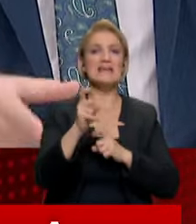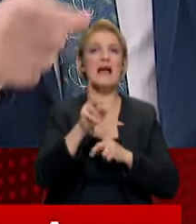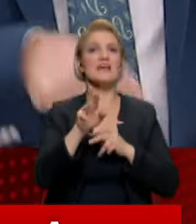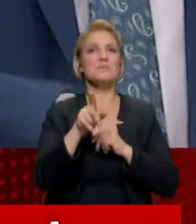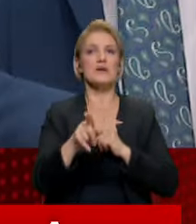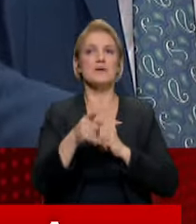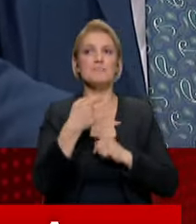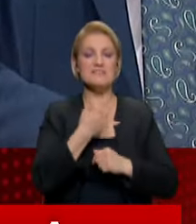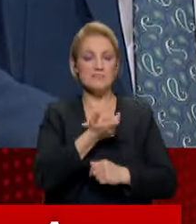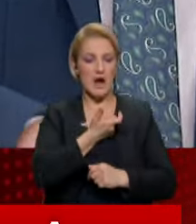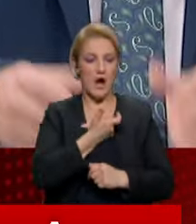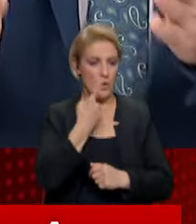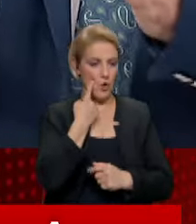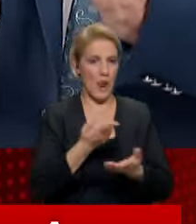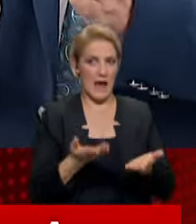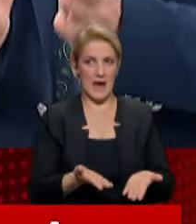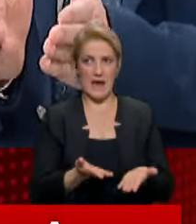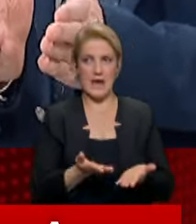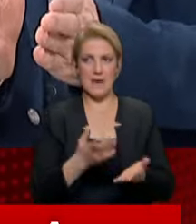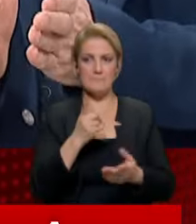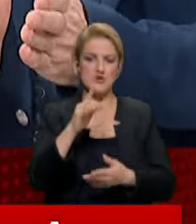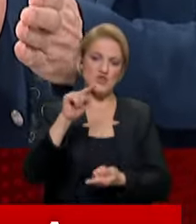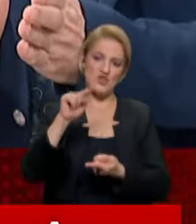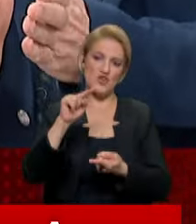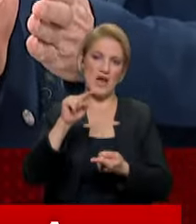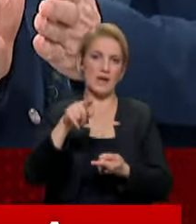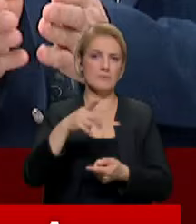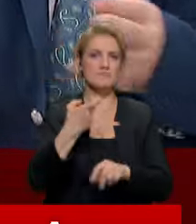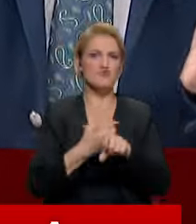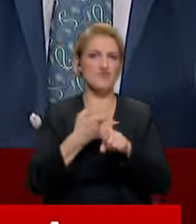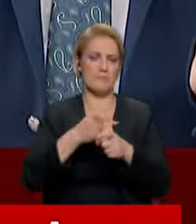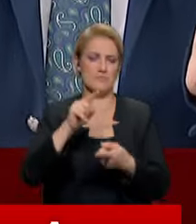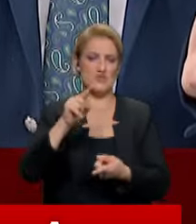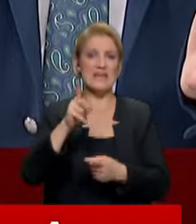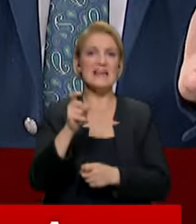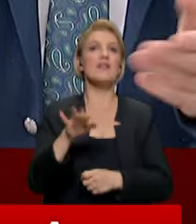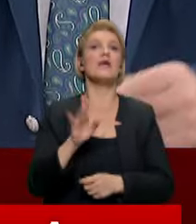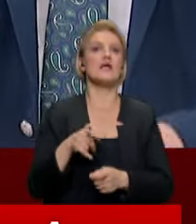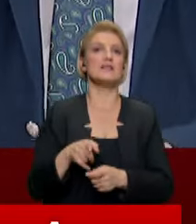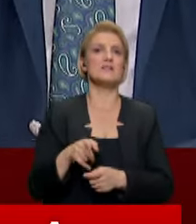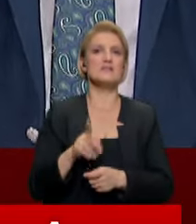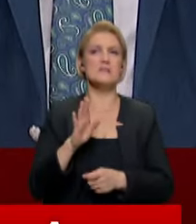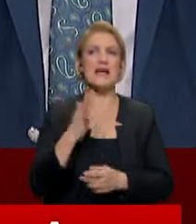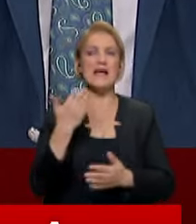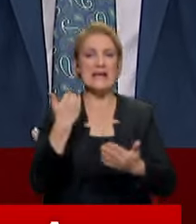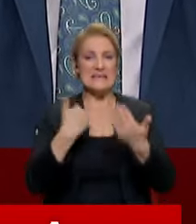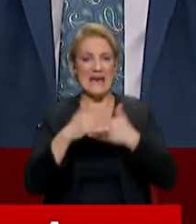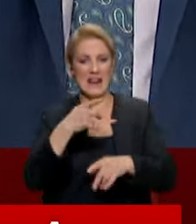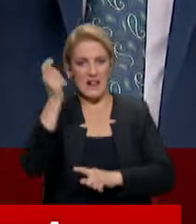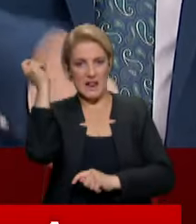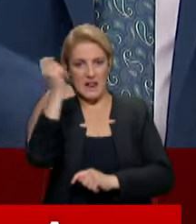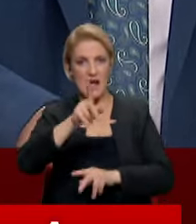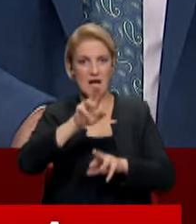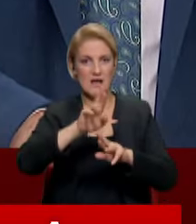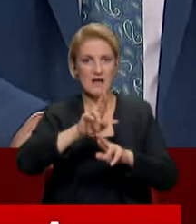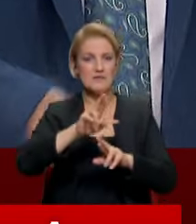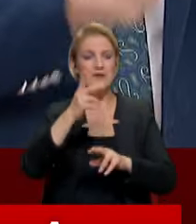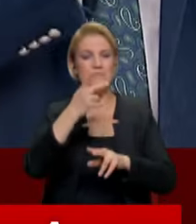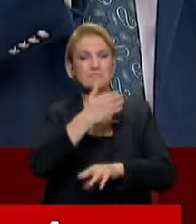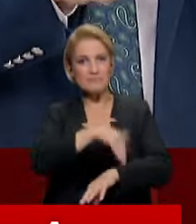Sayıldı bizim kanunumuza göre Mesela bir şişe silah değildir ama yaralamada kullanırsanız silah